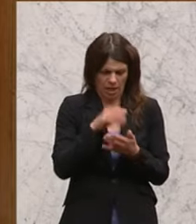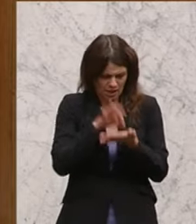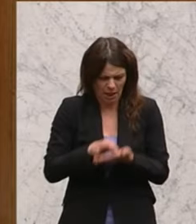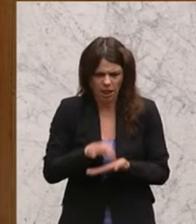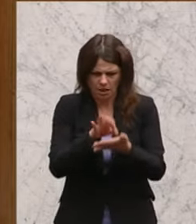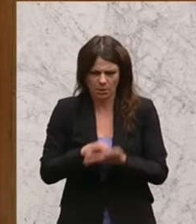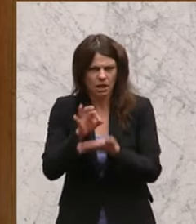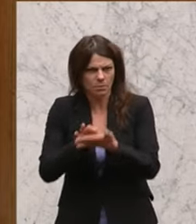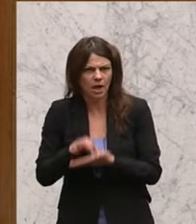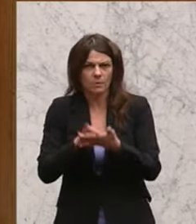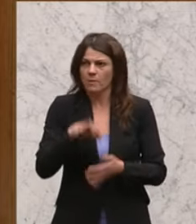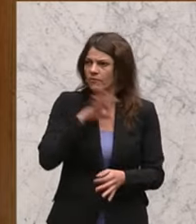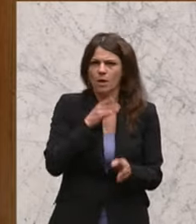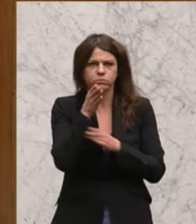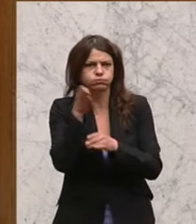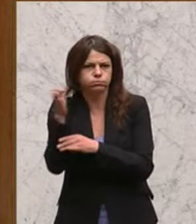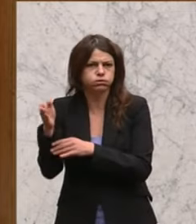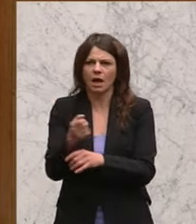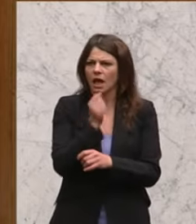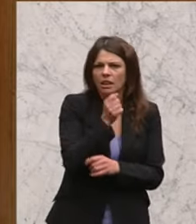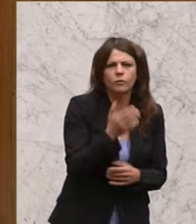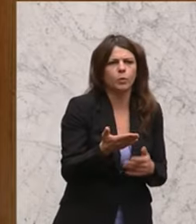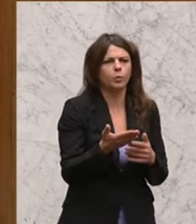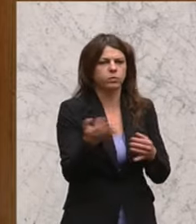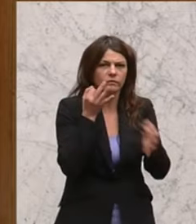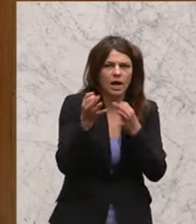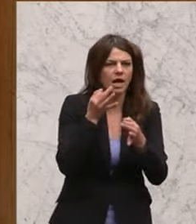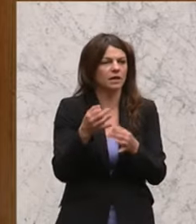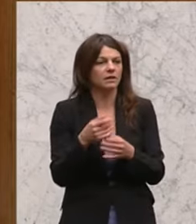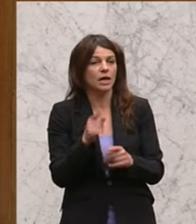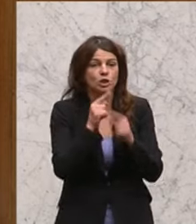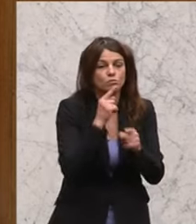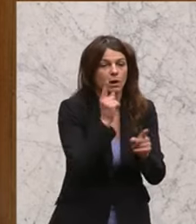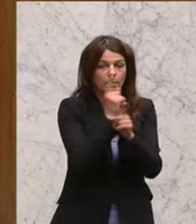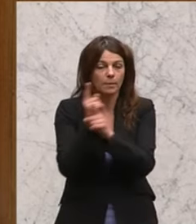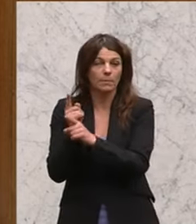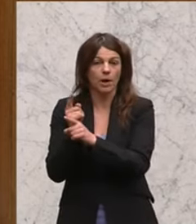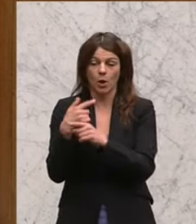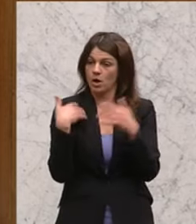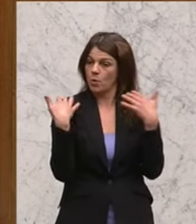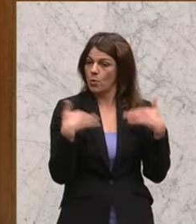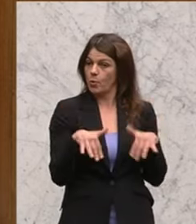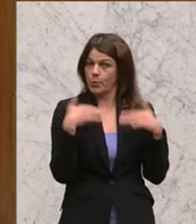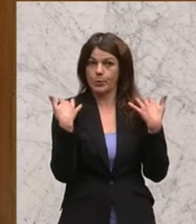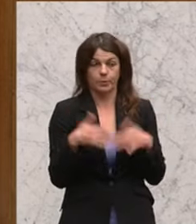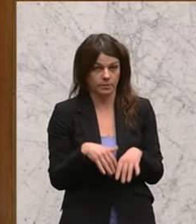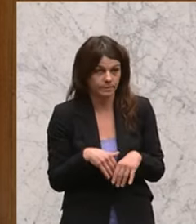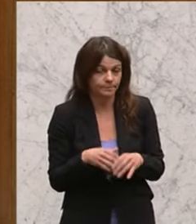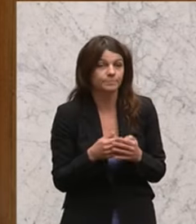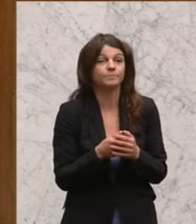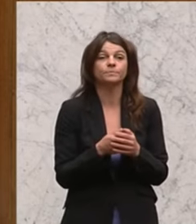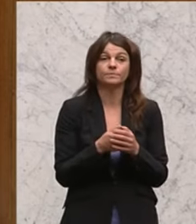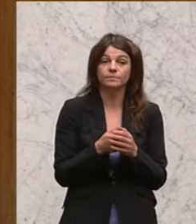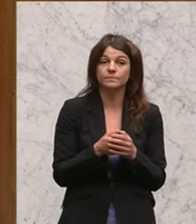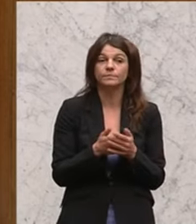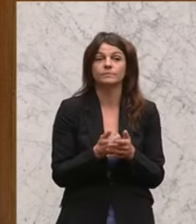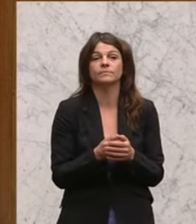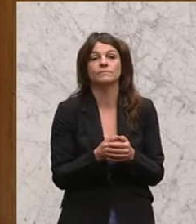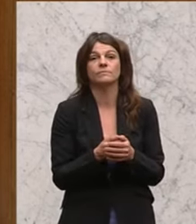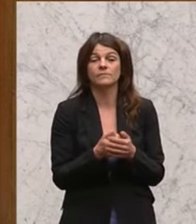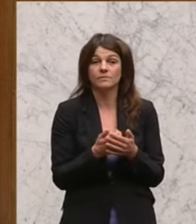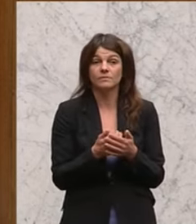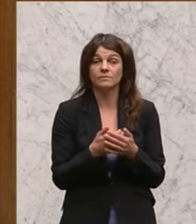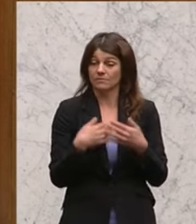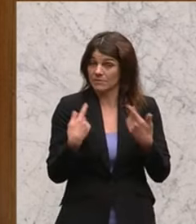Terminen, an Verpflichtungen, an Interviewanfragen, an Gesprächsnotwendigkeiten, die hier vorliegen.